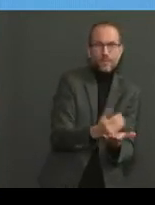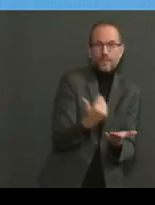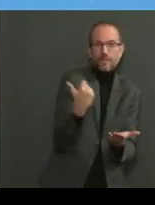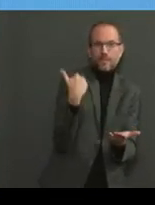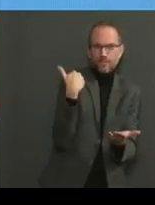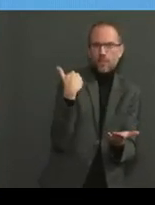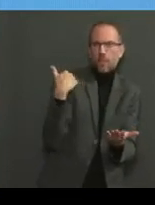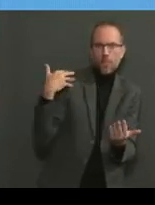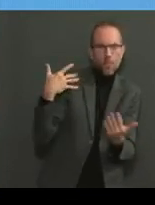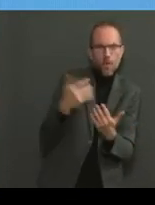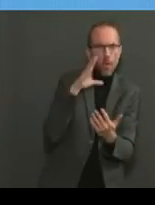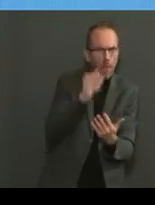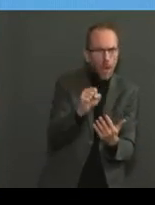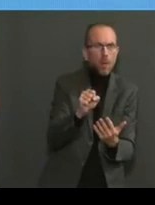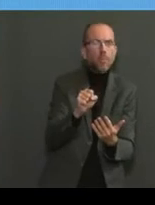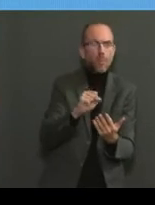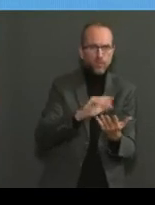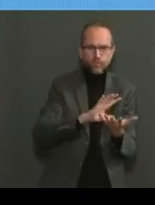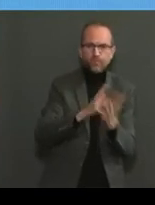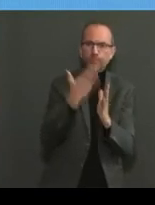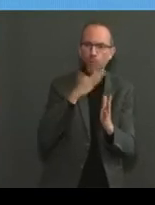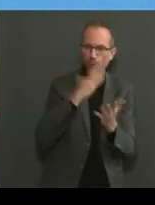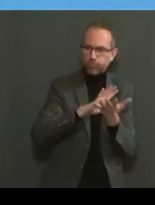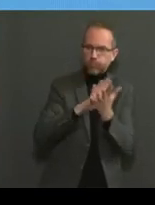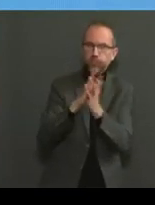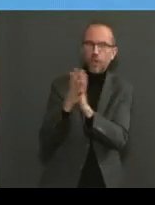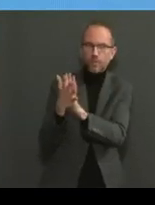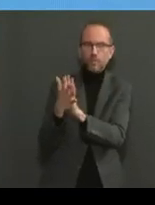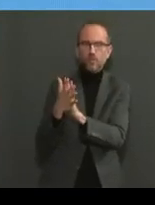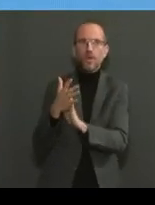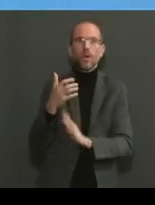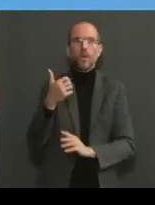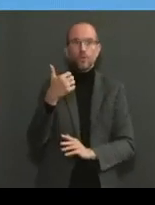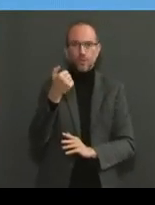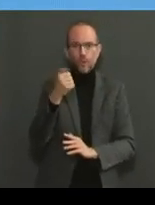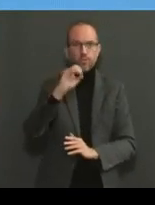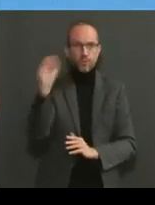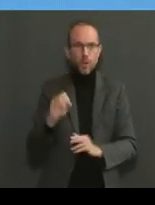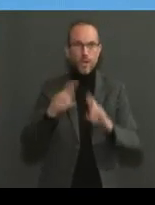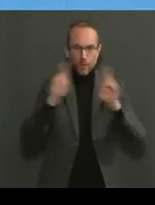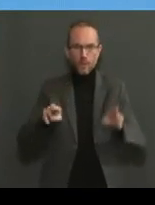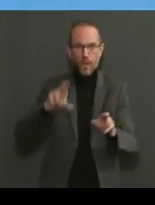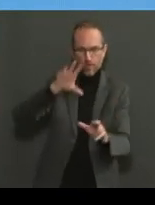augmentation de plus de 60% du nombre de résultats transmis dans l'application.